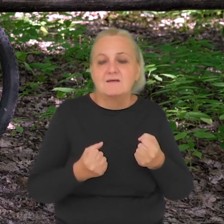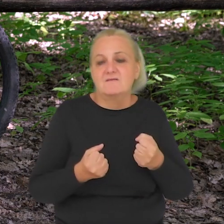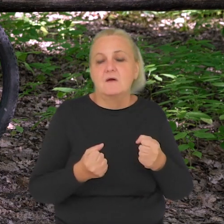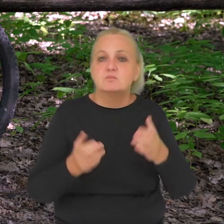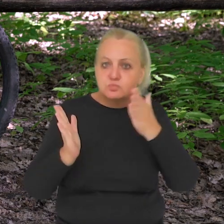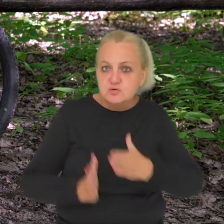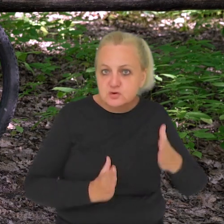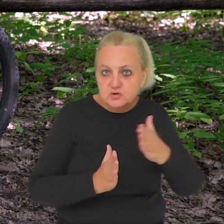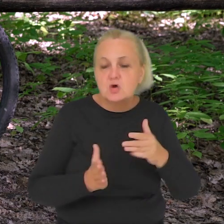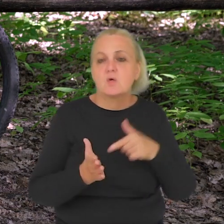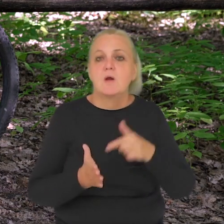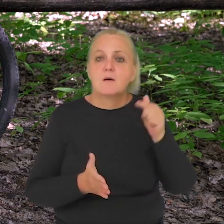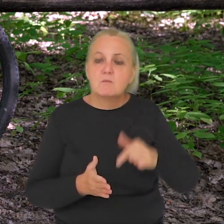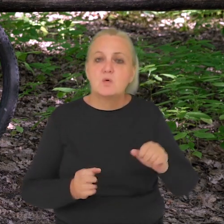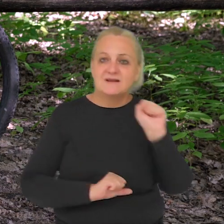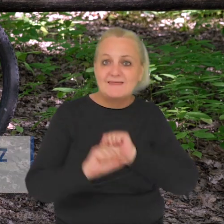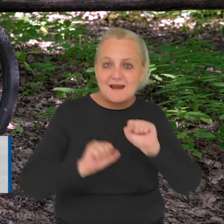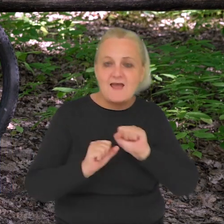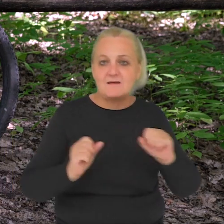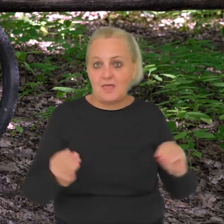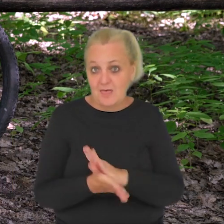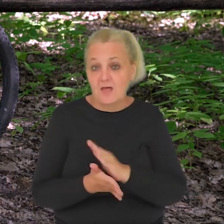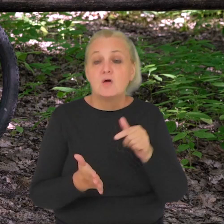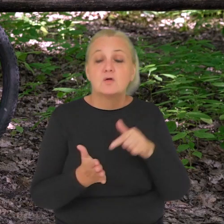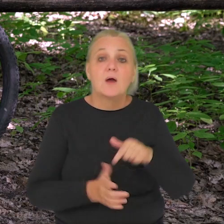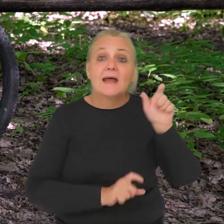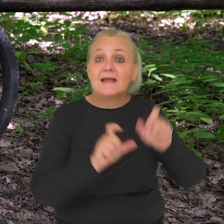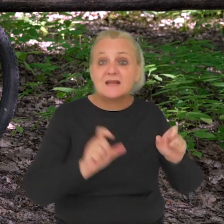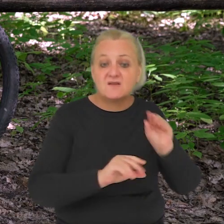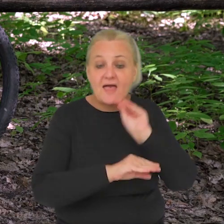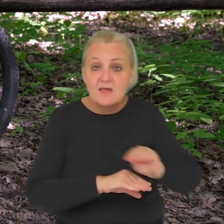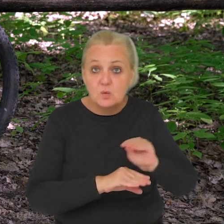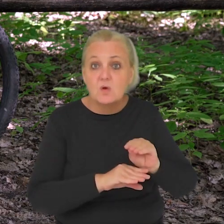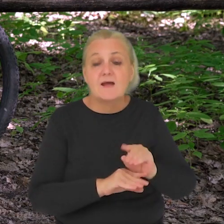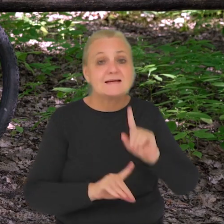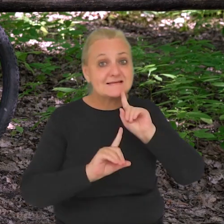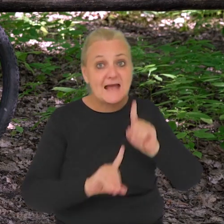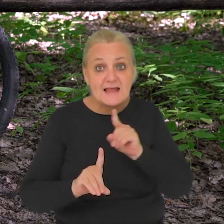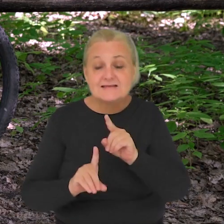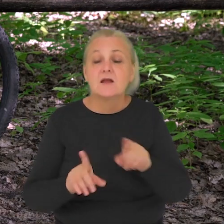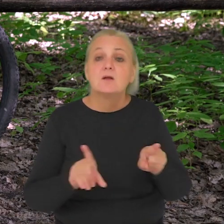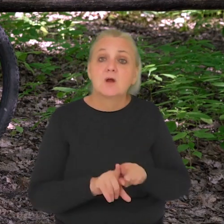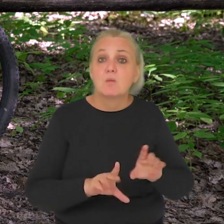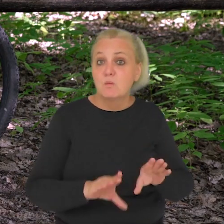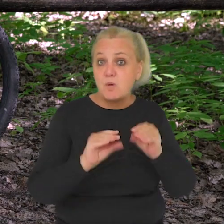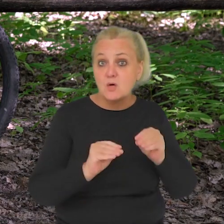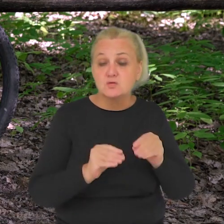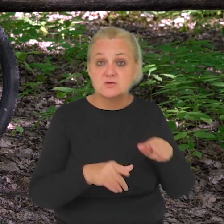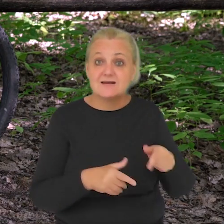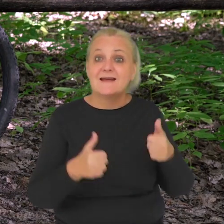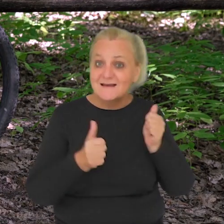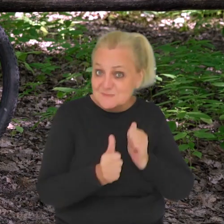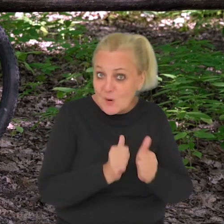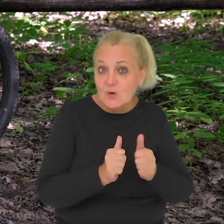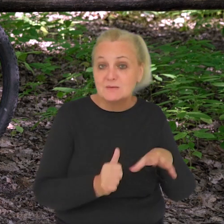On musi się do tej aktywności odpowiednio przygotować i roztrenować. Także indywidualna edukacja, zalecenia co